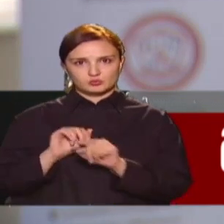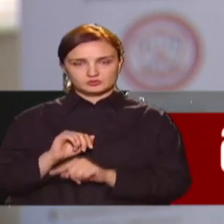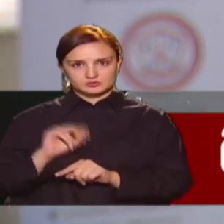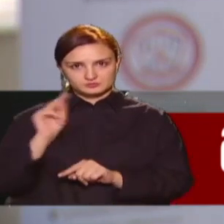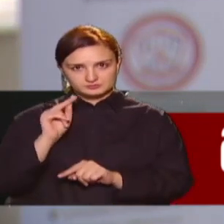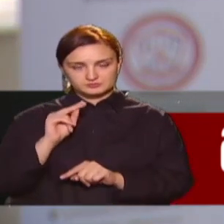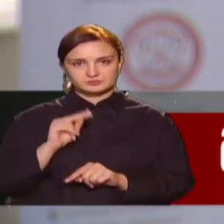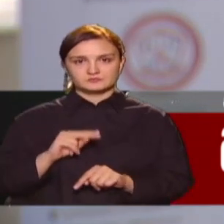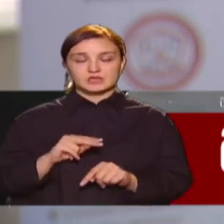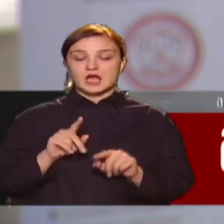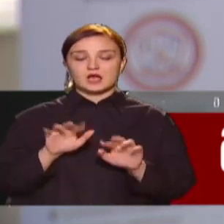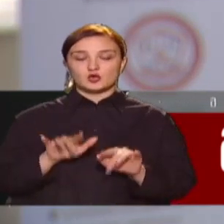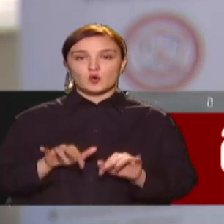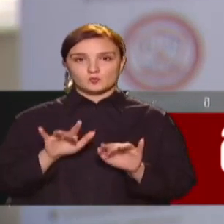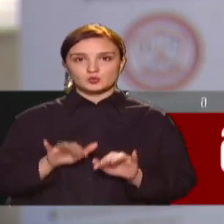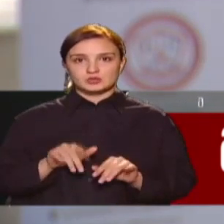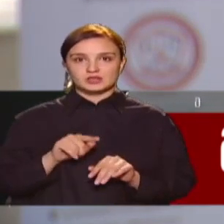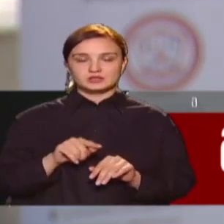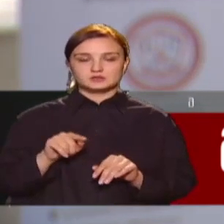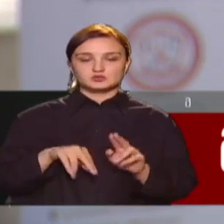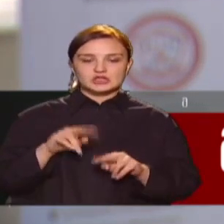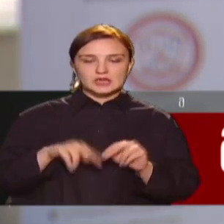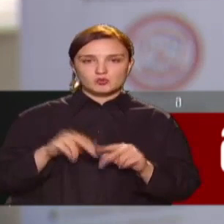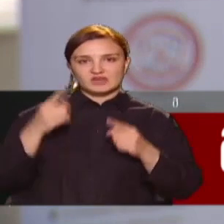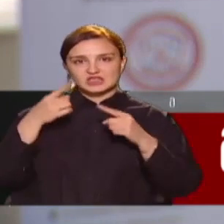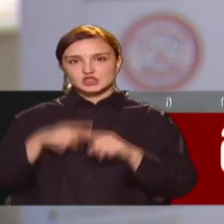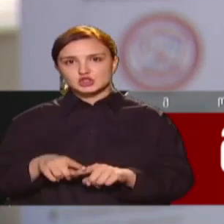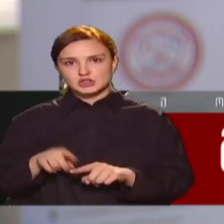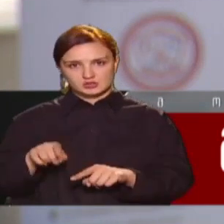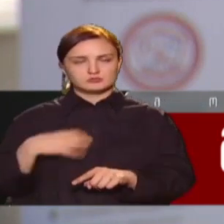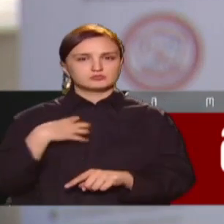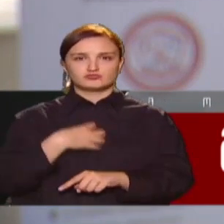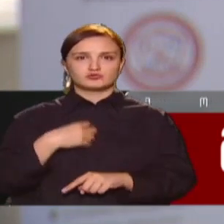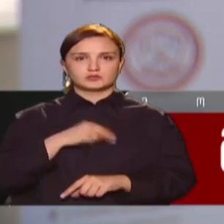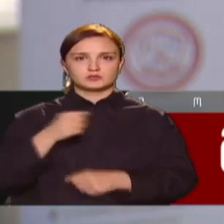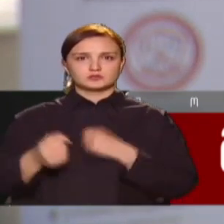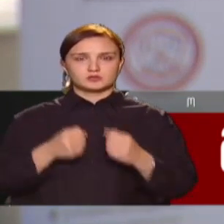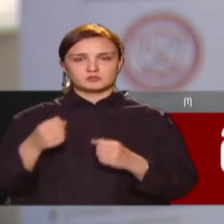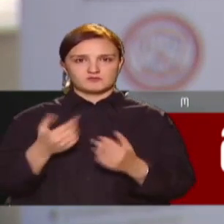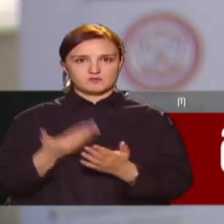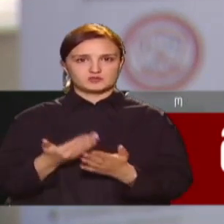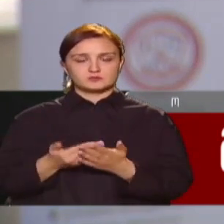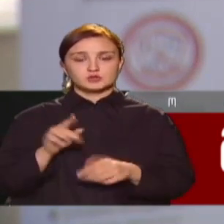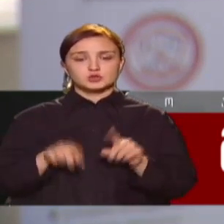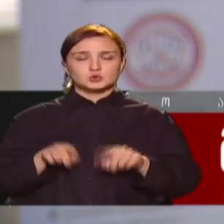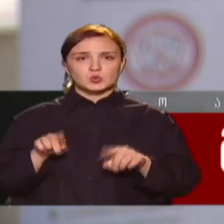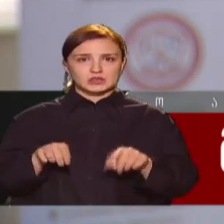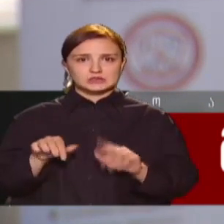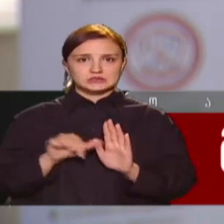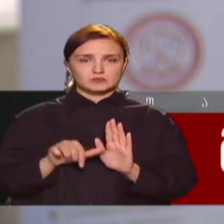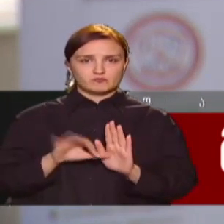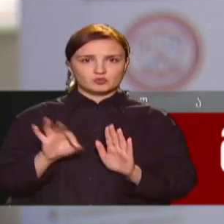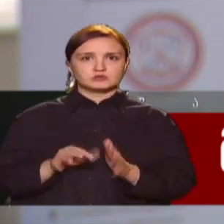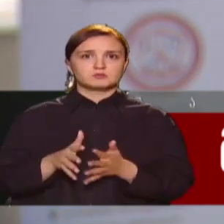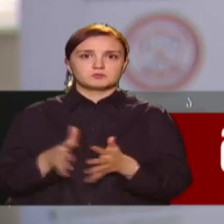კურსდამთავრებულთა კომპიუტერინგის ინჟინერინგის შენებლობის მიმართულებზე საკმაოდ მნიშვნელოვანი დასაქმების მაჩვენებელია. Ზოგიერთ შემთხვევაში ის 60